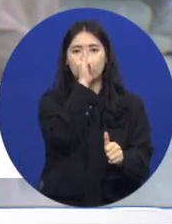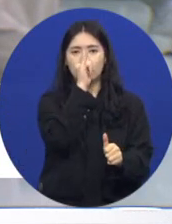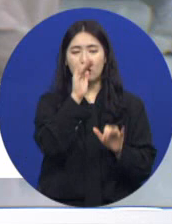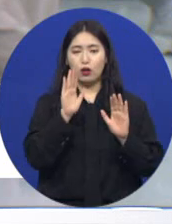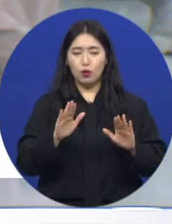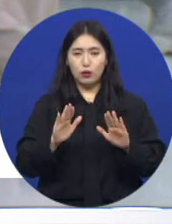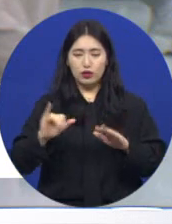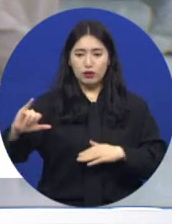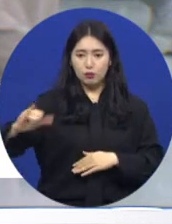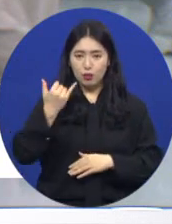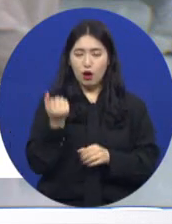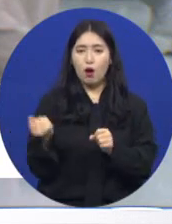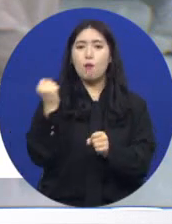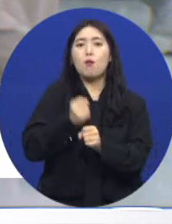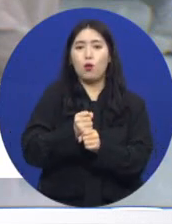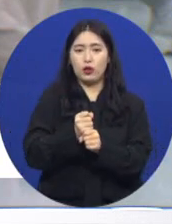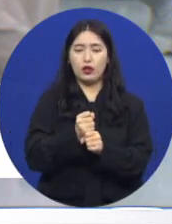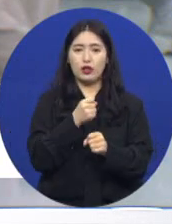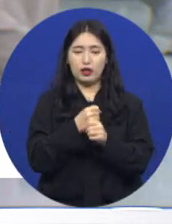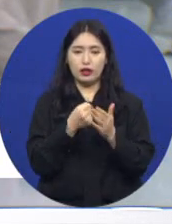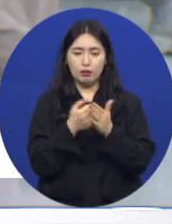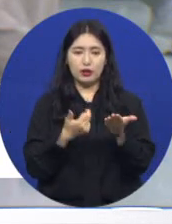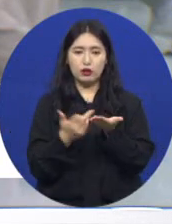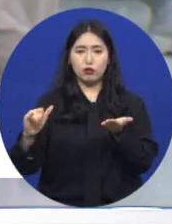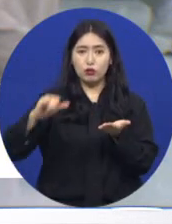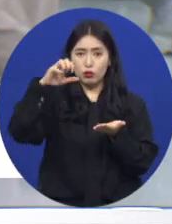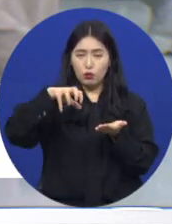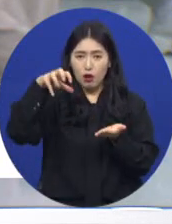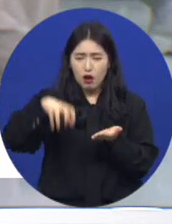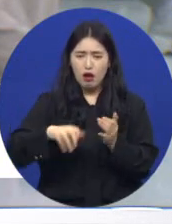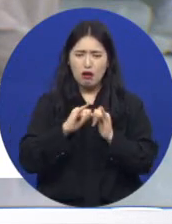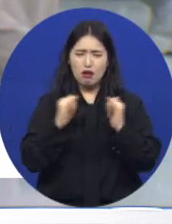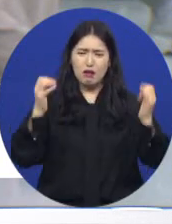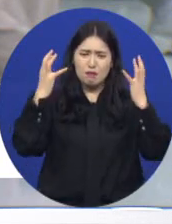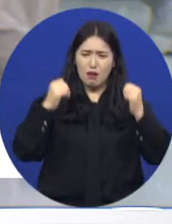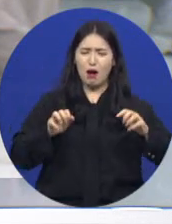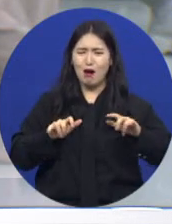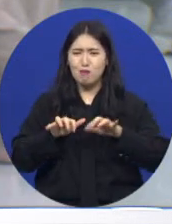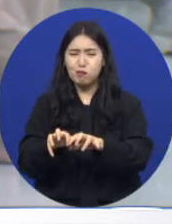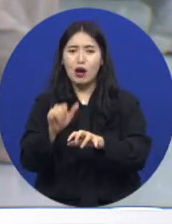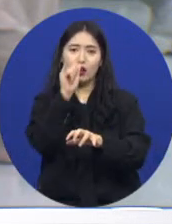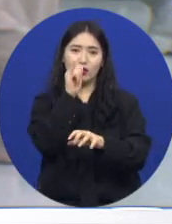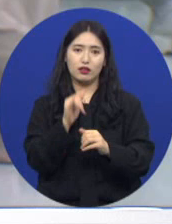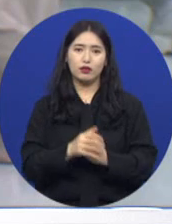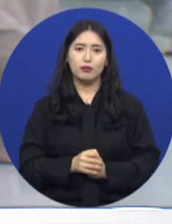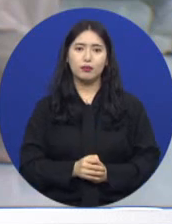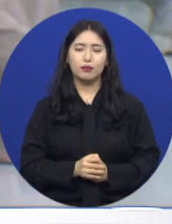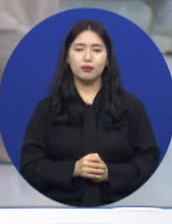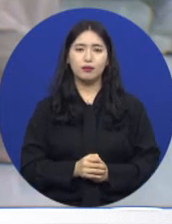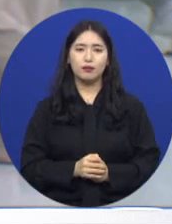오늘은 항공기 운항이 재개되면서 제주 공항에는 많은 사람들이 몰렸습니다. 김항섭 기자입니다.